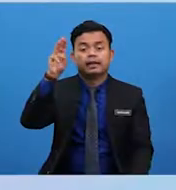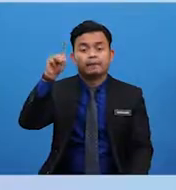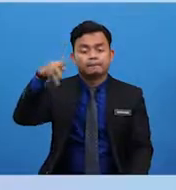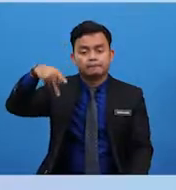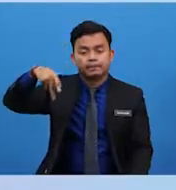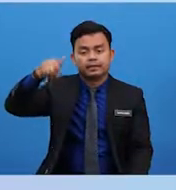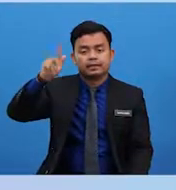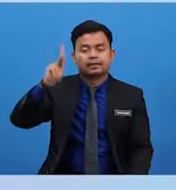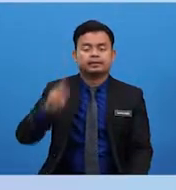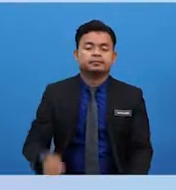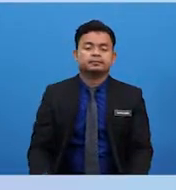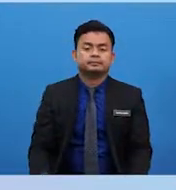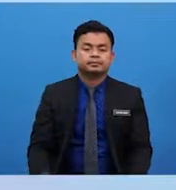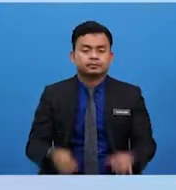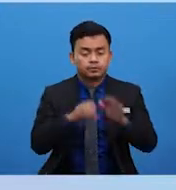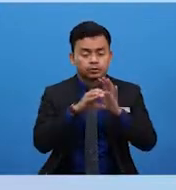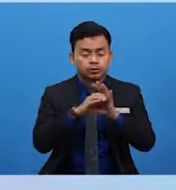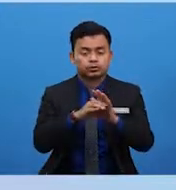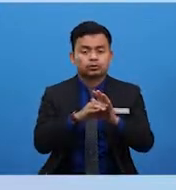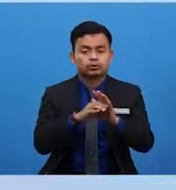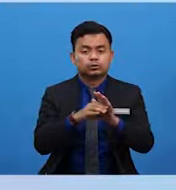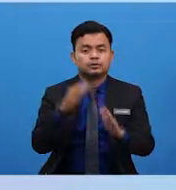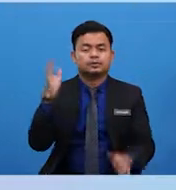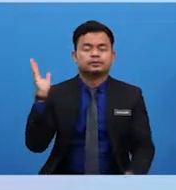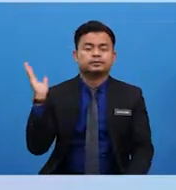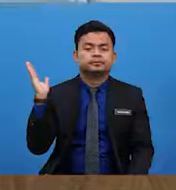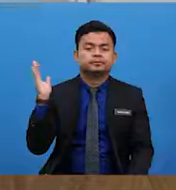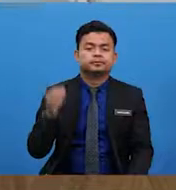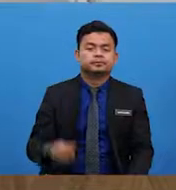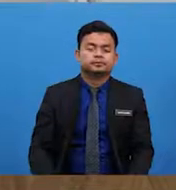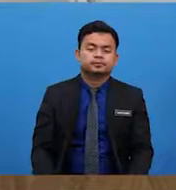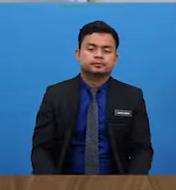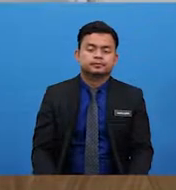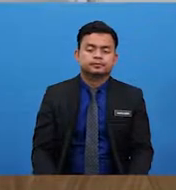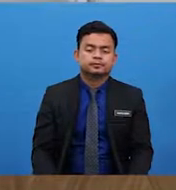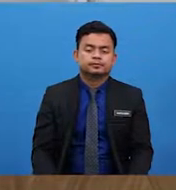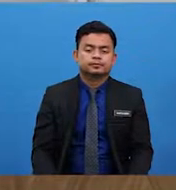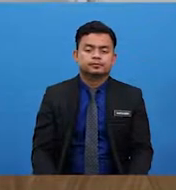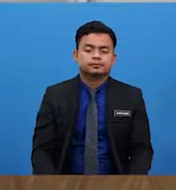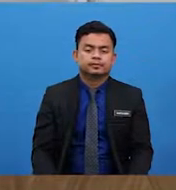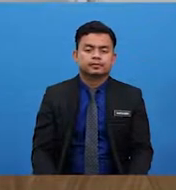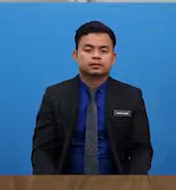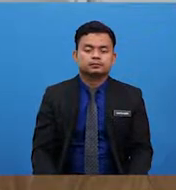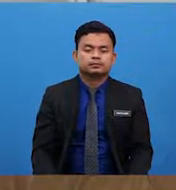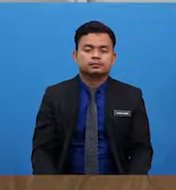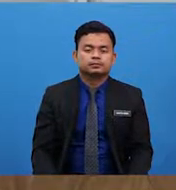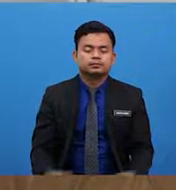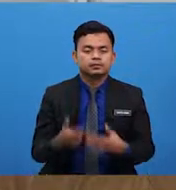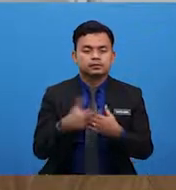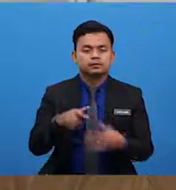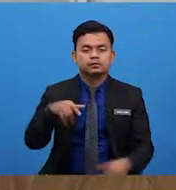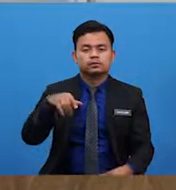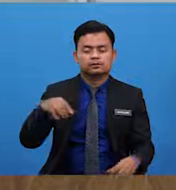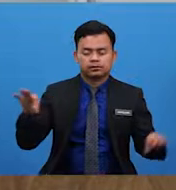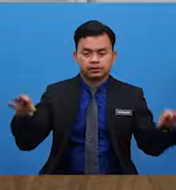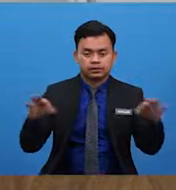contohnya teknik Siemens Cairo tuh Oke kita beli tengok dan seterusnya jadi naked Swag kita Indonesia ini